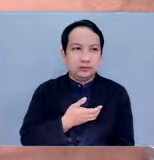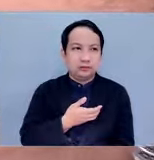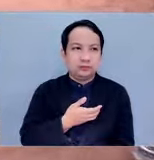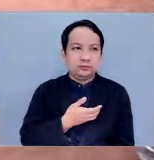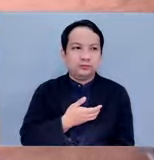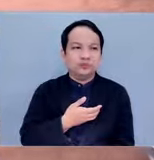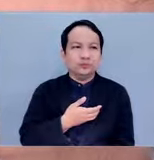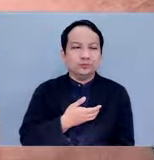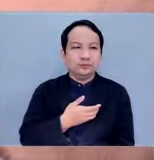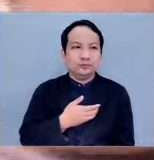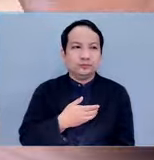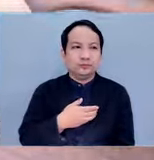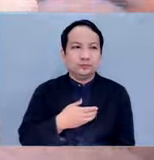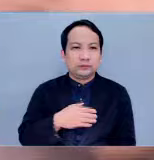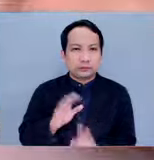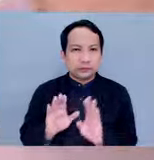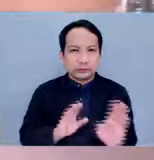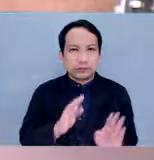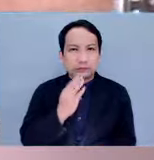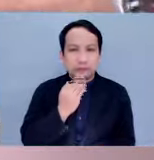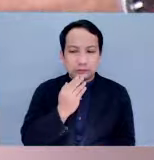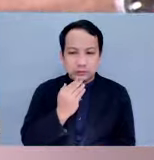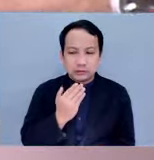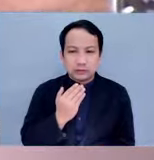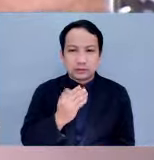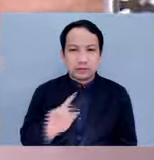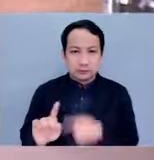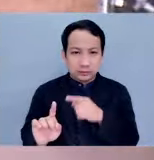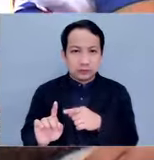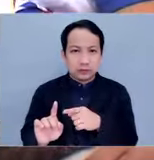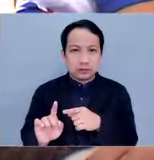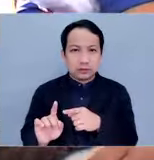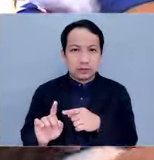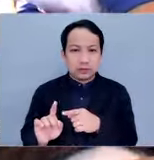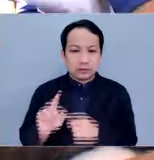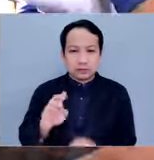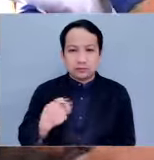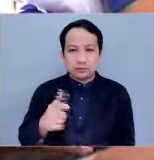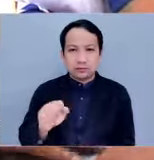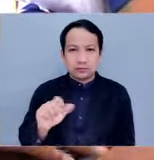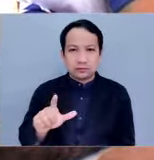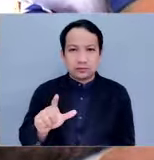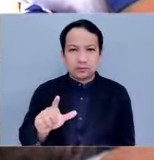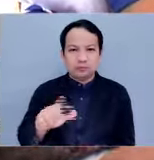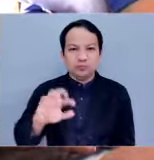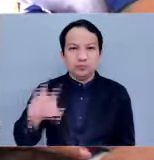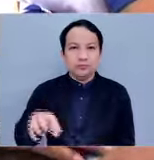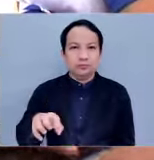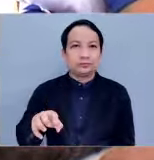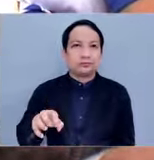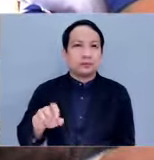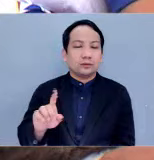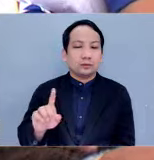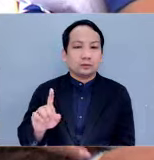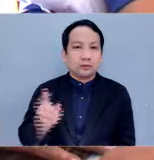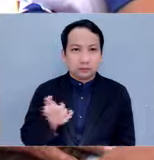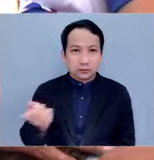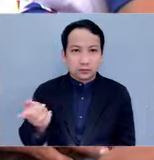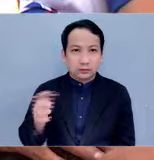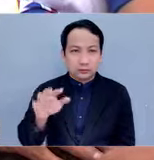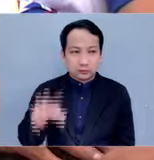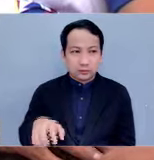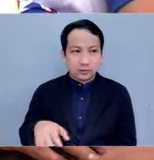relaxed. And then, like for example, this breed, this is a Bengal cat. So itong mga itong breed na